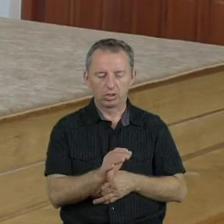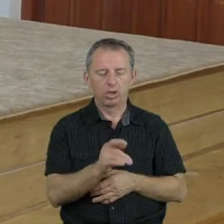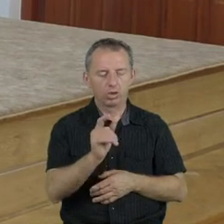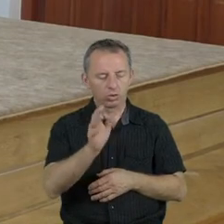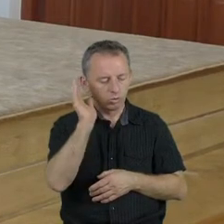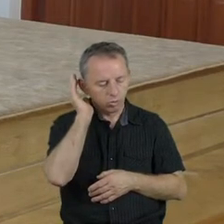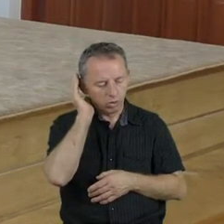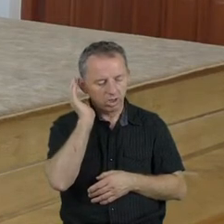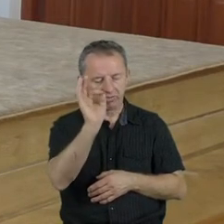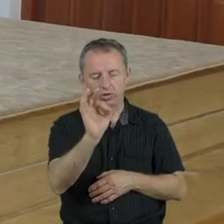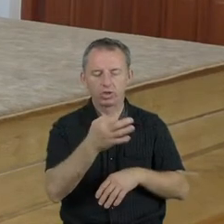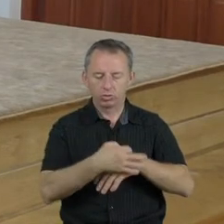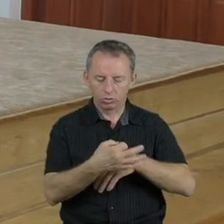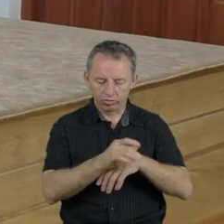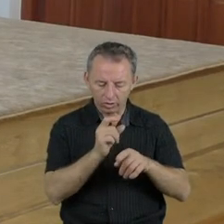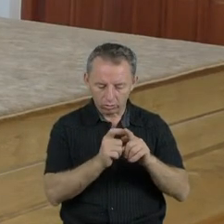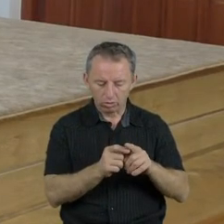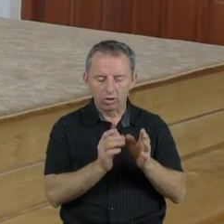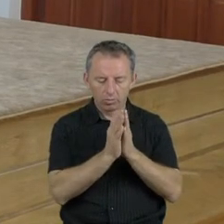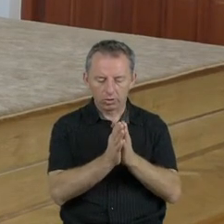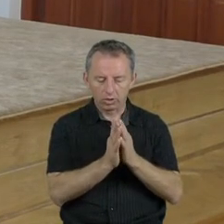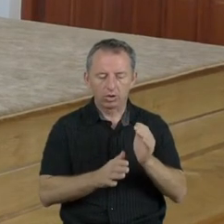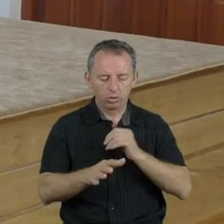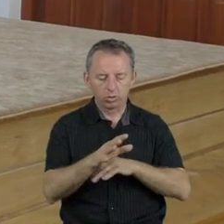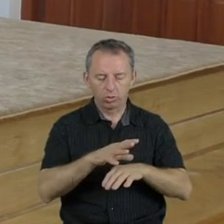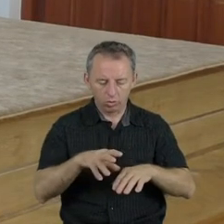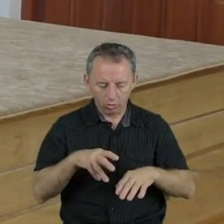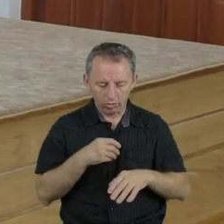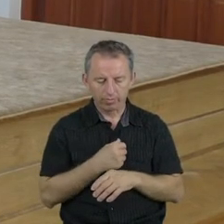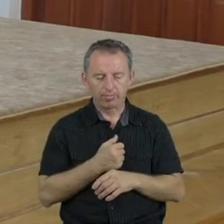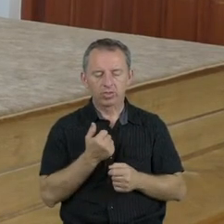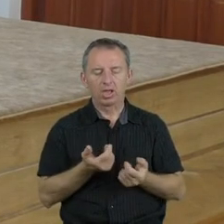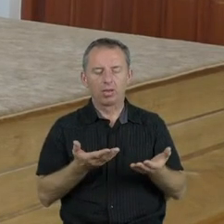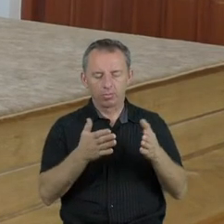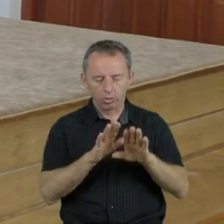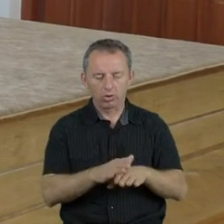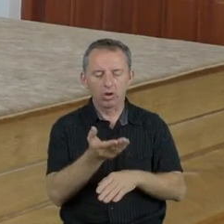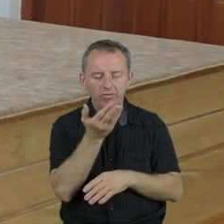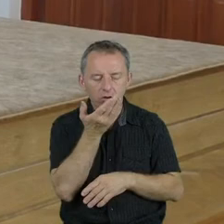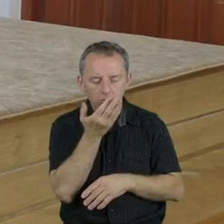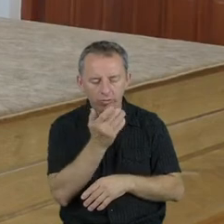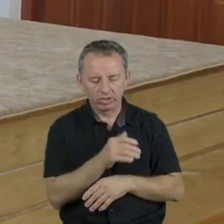Panie, prosimy Ciebie o Ducha Świętego, to byś błogosławił mówcę,